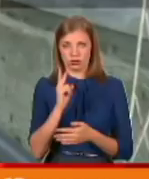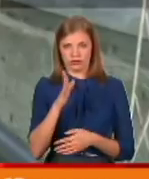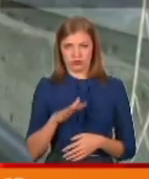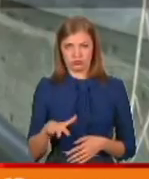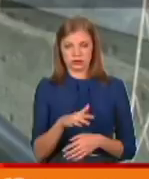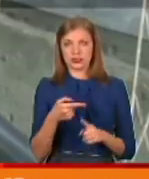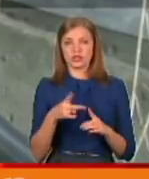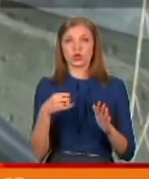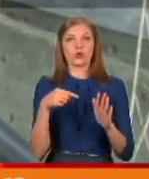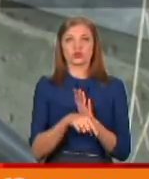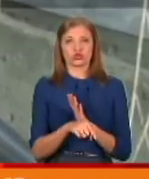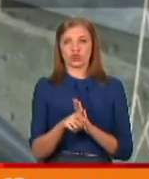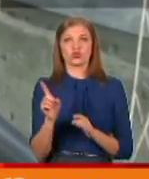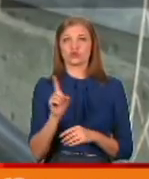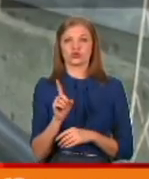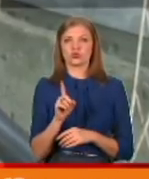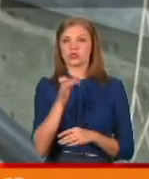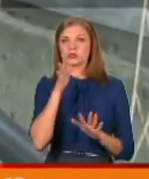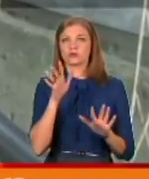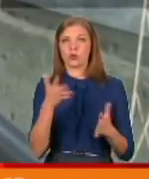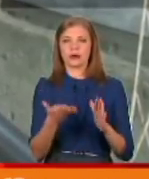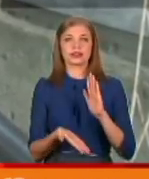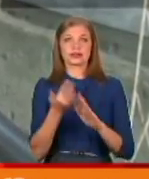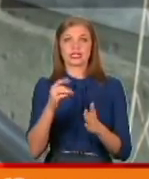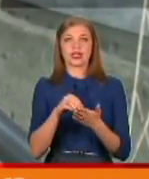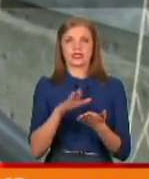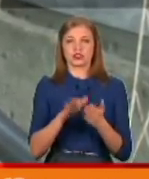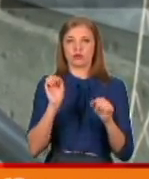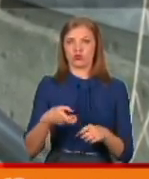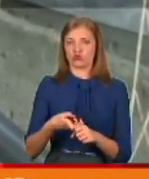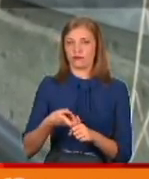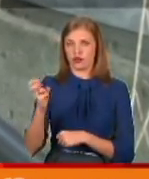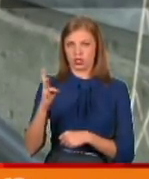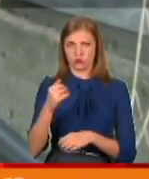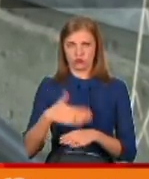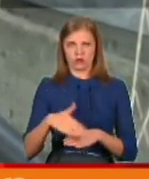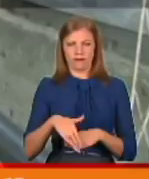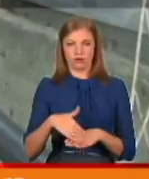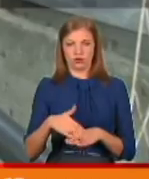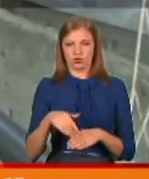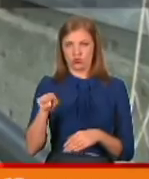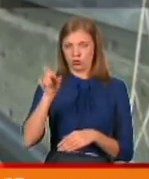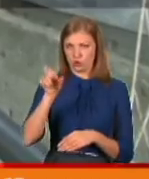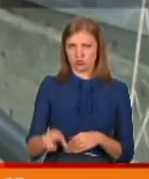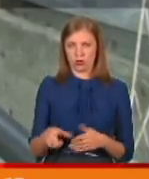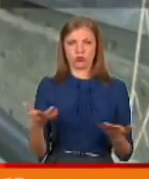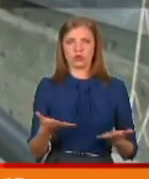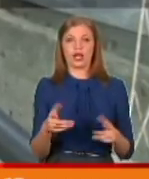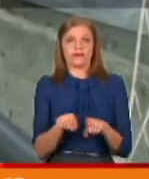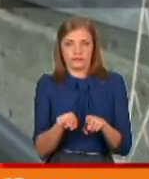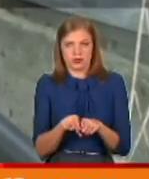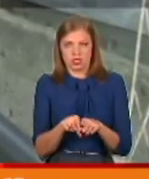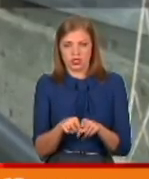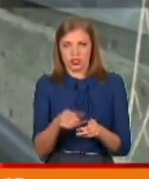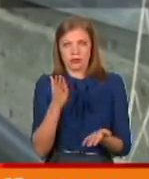метри. Це не означає безпосередньо, що з моменту зняття з реєстрації можна викинути на вулицю ту особу, яка все ж